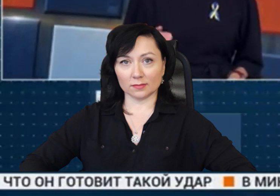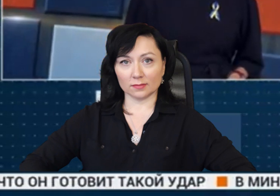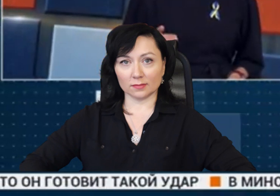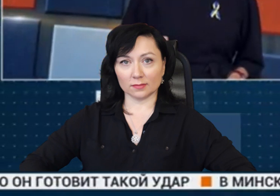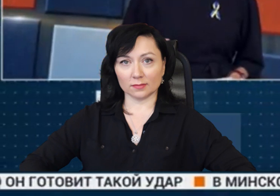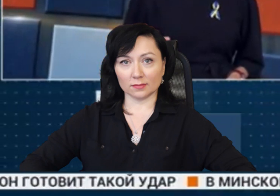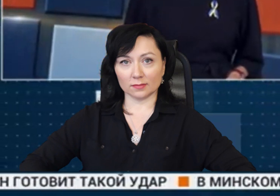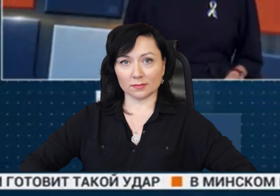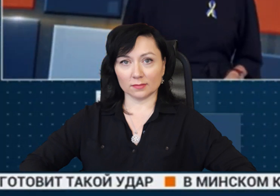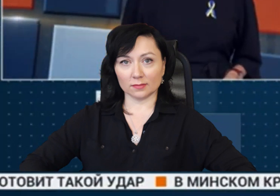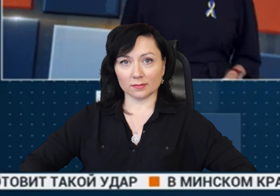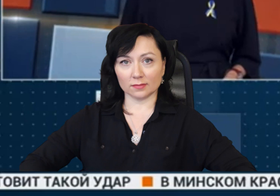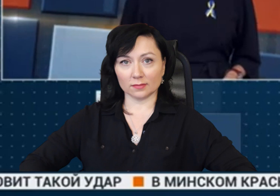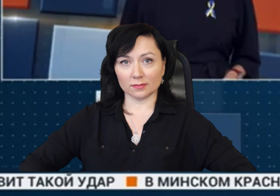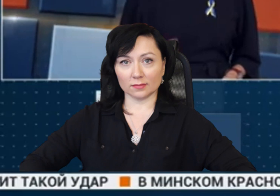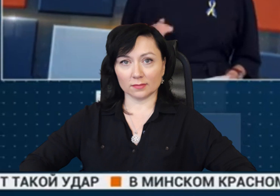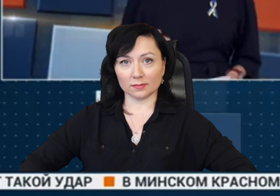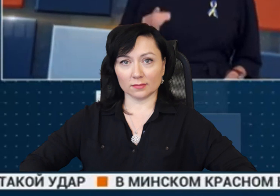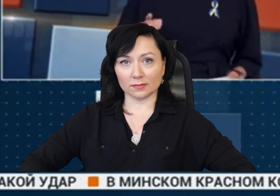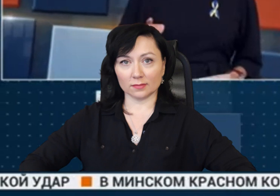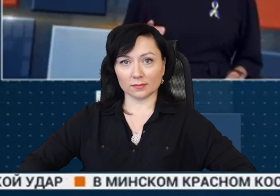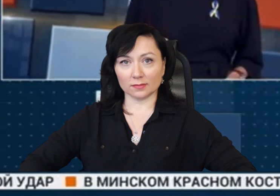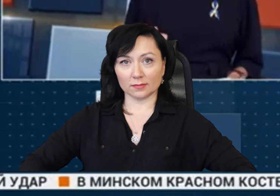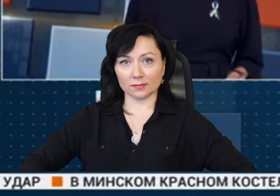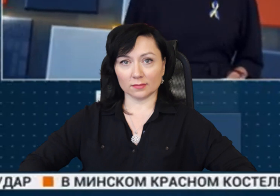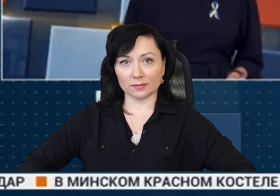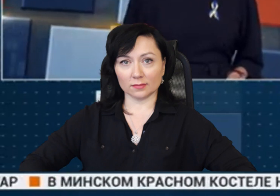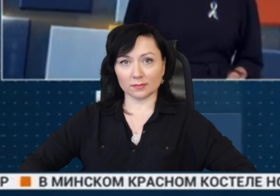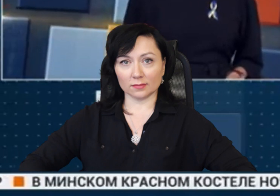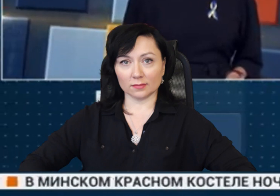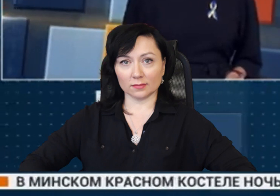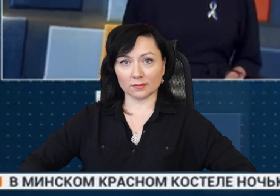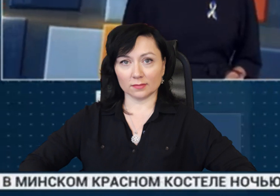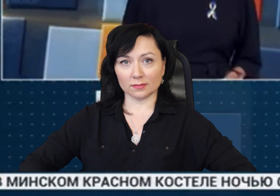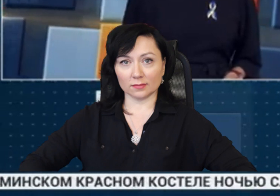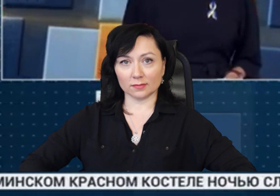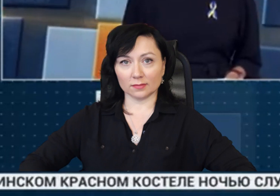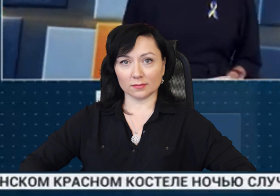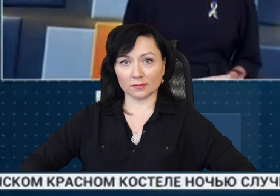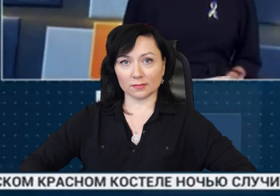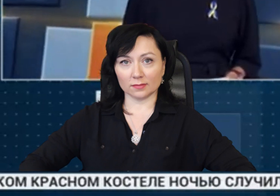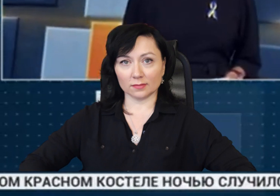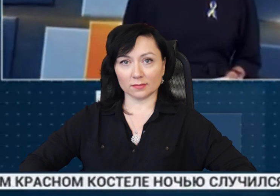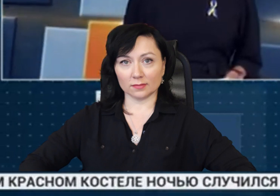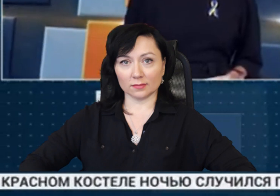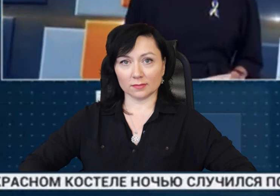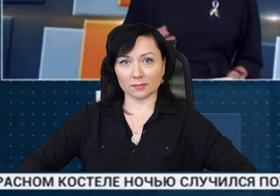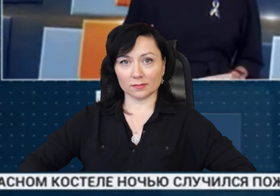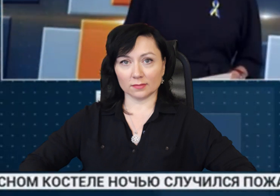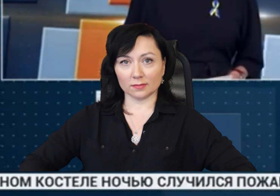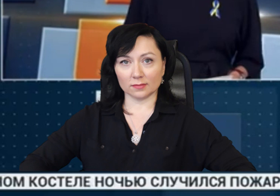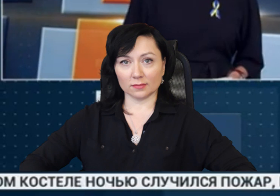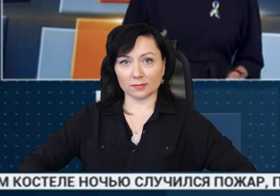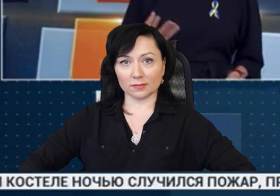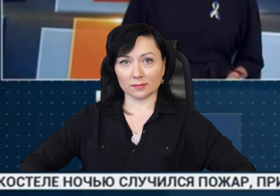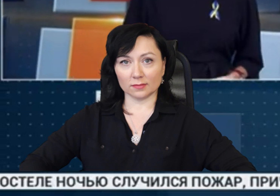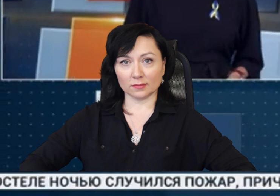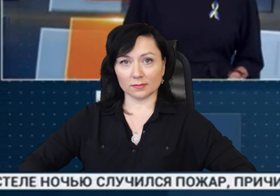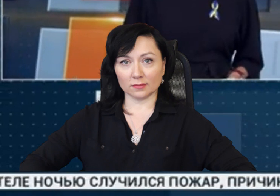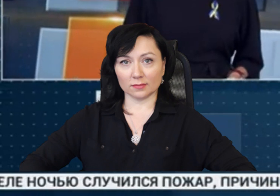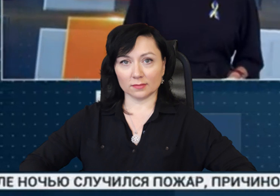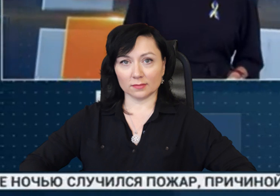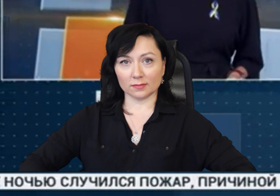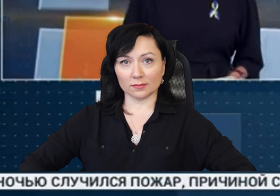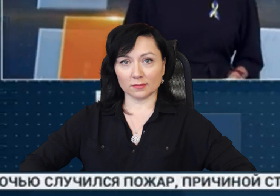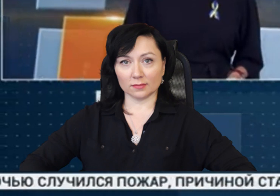одним словом паника заявки аннулируются новых продаж нет туристы паникуют мы не можем их